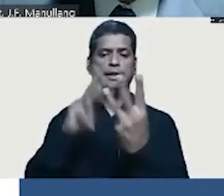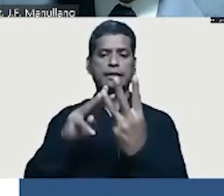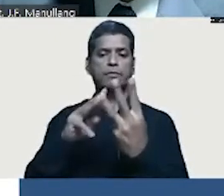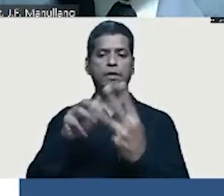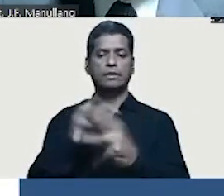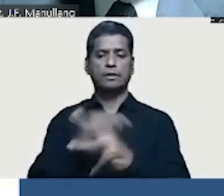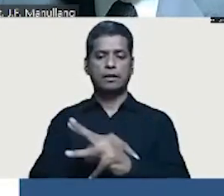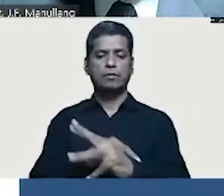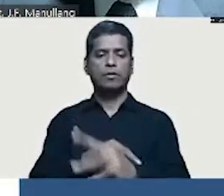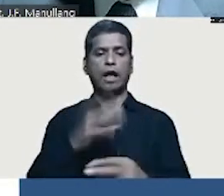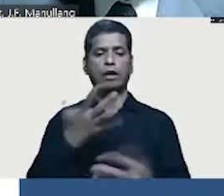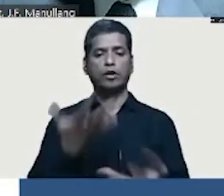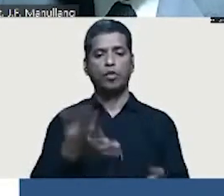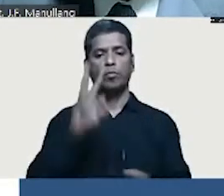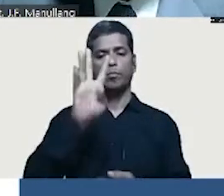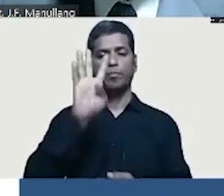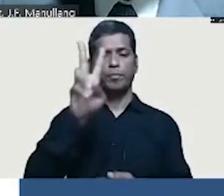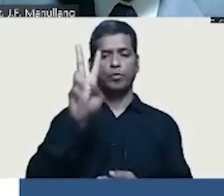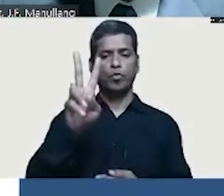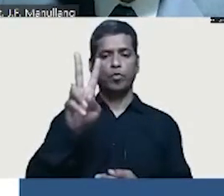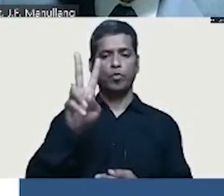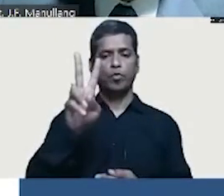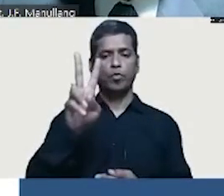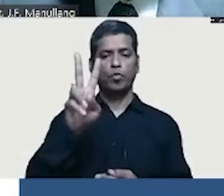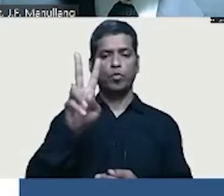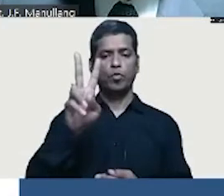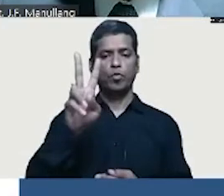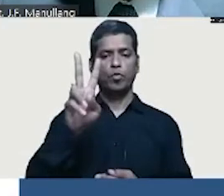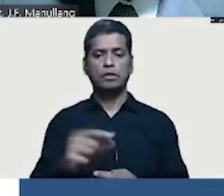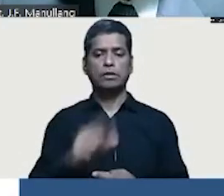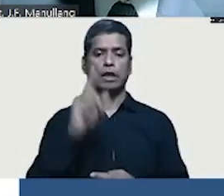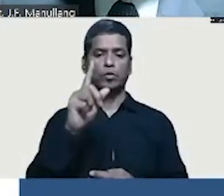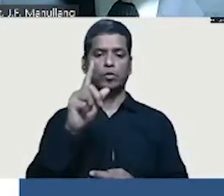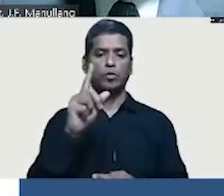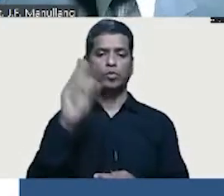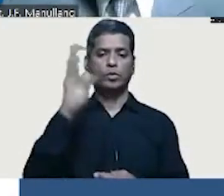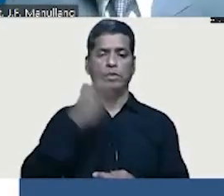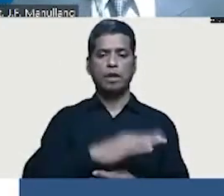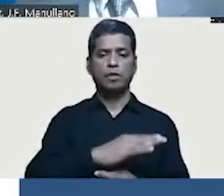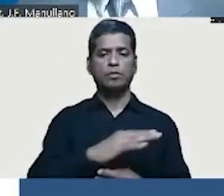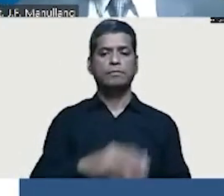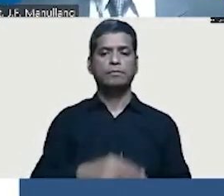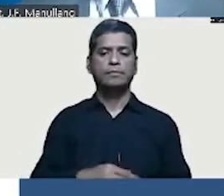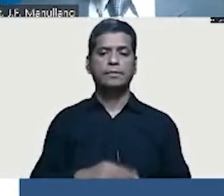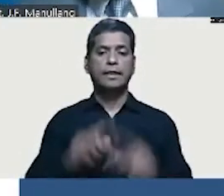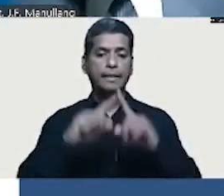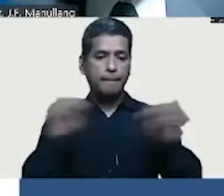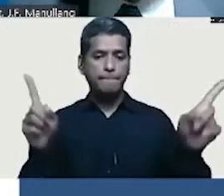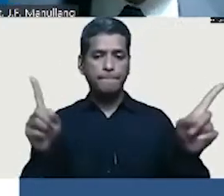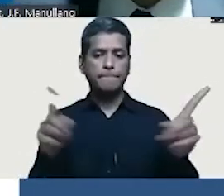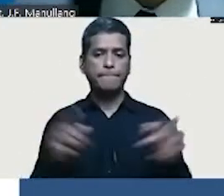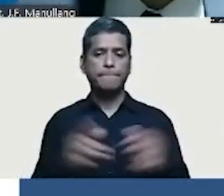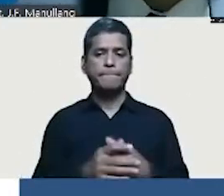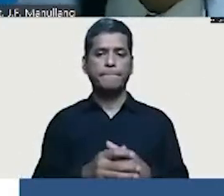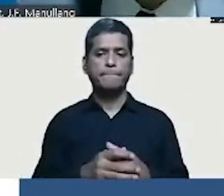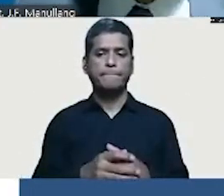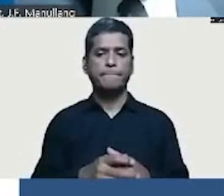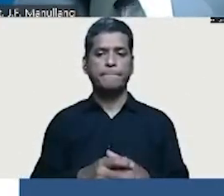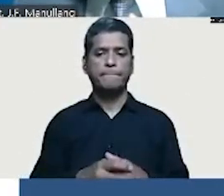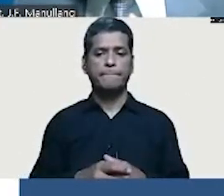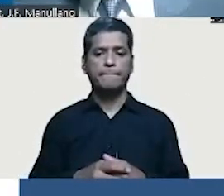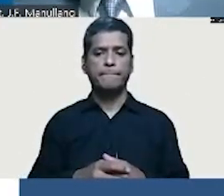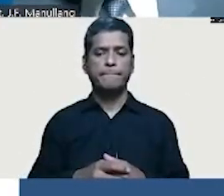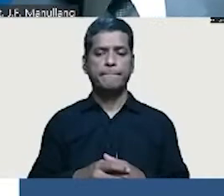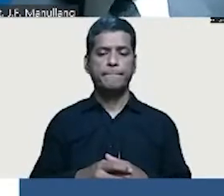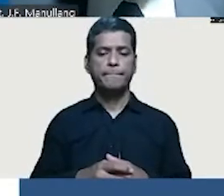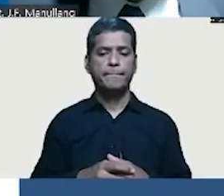bulan atau 1080 hari atau tahun tetapi ia tidak berhasil juga memusnahkan perempuan ini